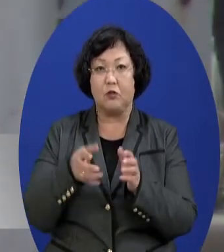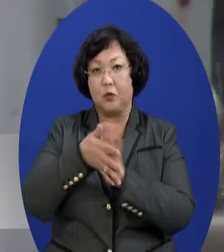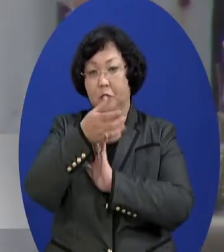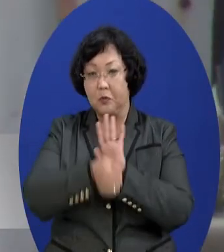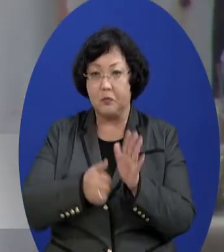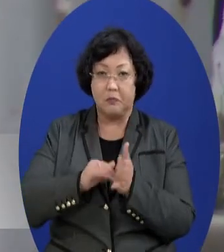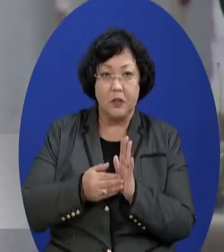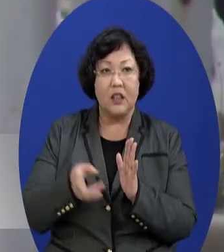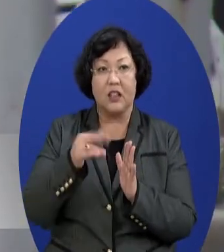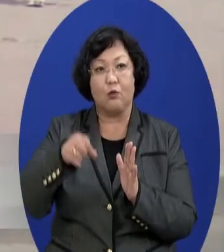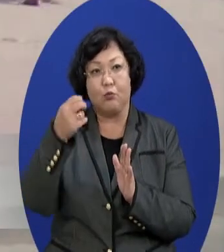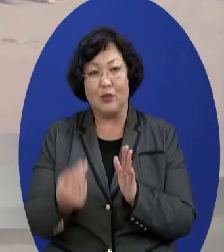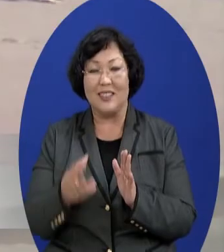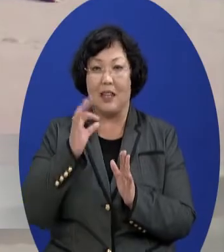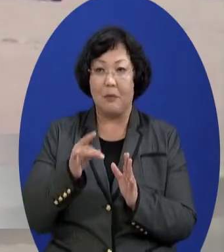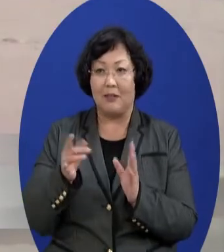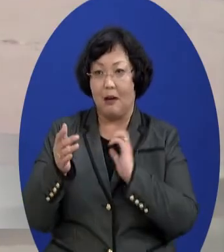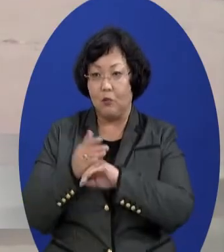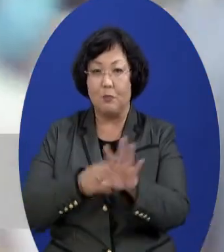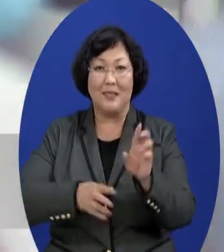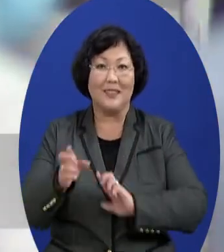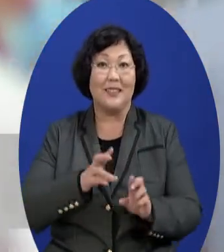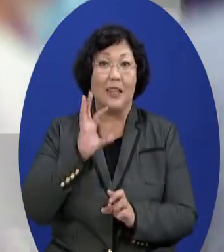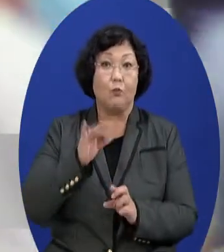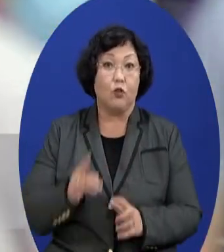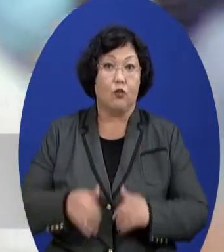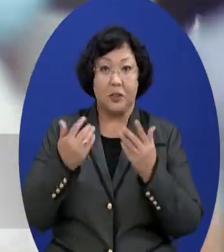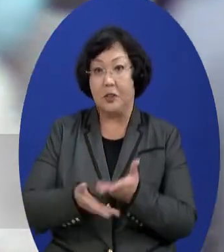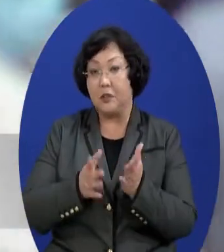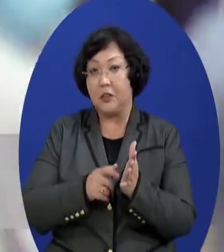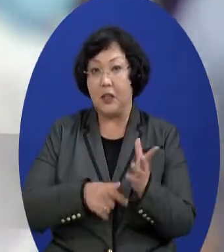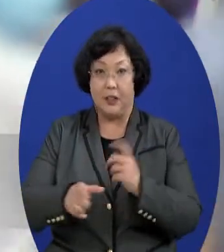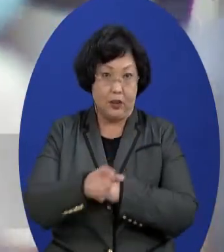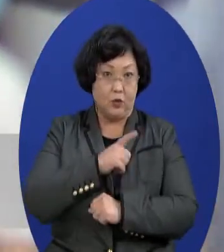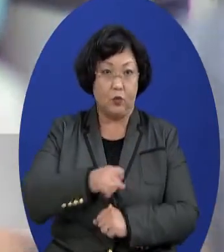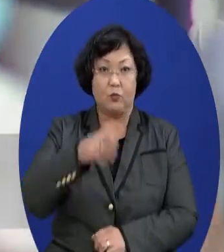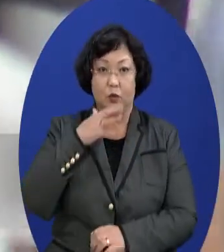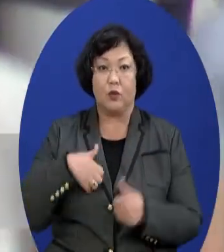бүтцийн салбаруудаар нь дамжуулж, бизнесийн салбарын хөгжлийг дэмжих хэрэгтэйг эдийн засгчид зөвлөж байна.